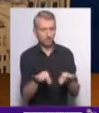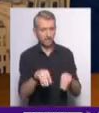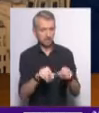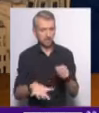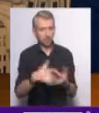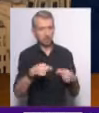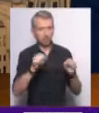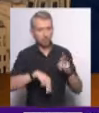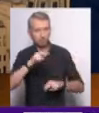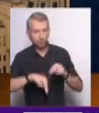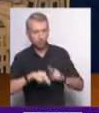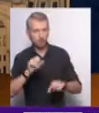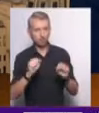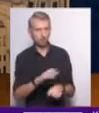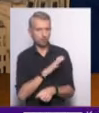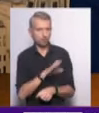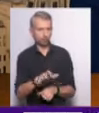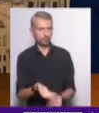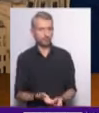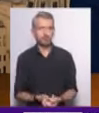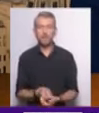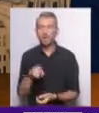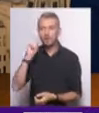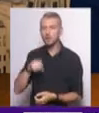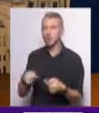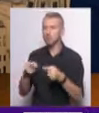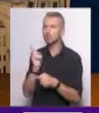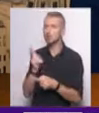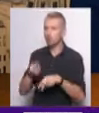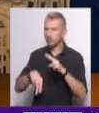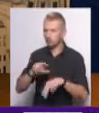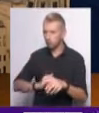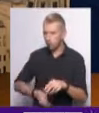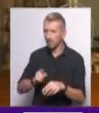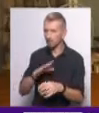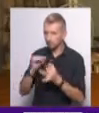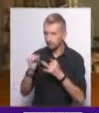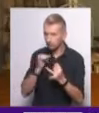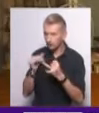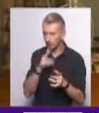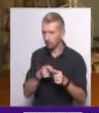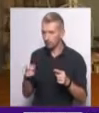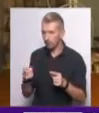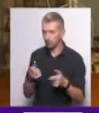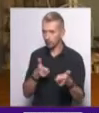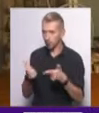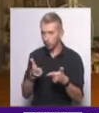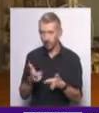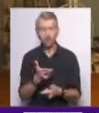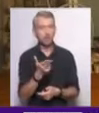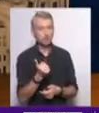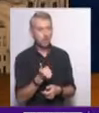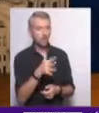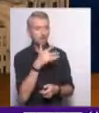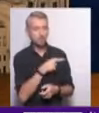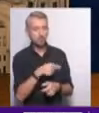можна збудувати, на яких можна збагатитися. Ви знали конкретно, хто цей забудовник, і ви спілкувалися з ним під час того, як готувалися проєкт рішення? Під час